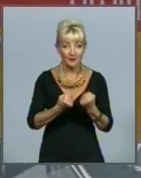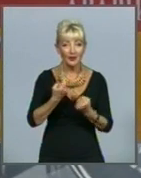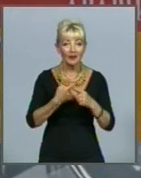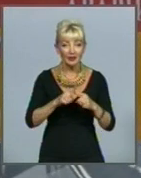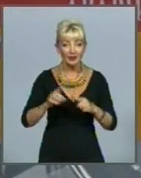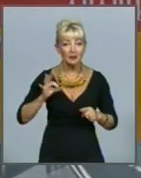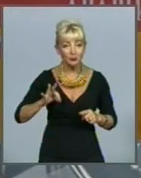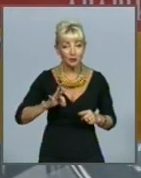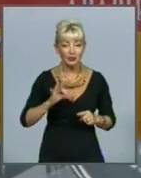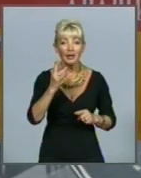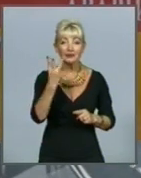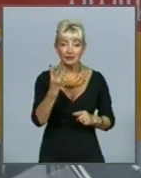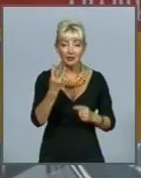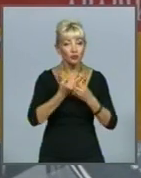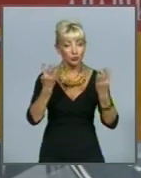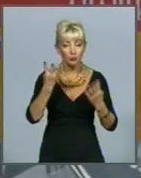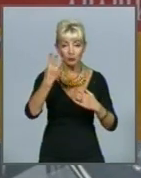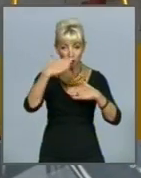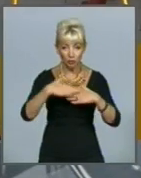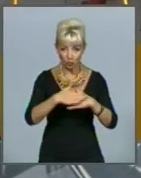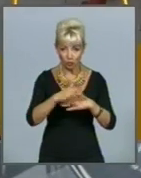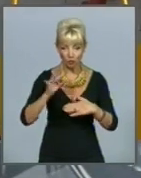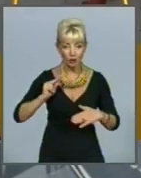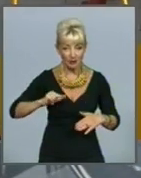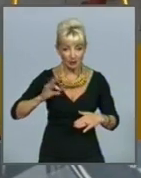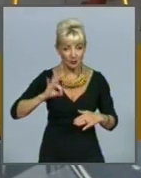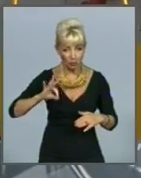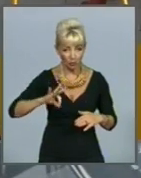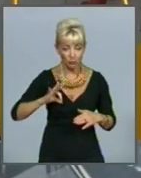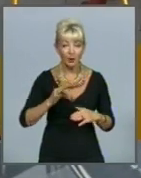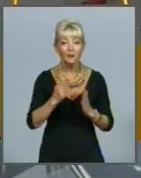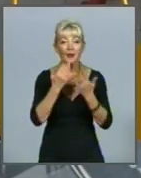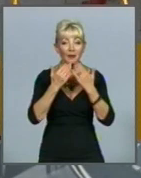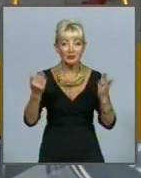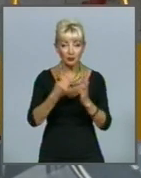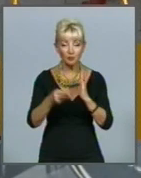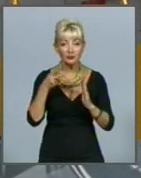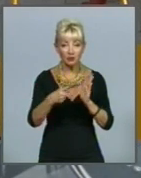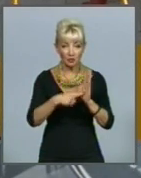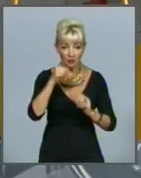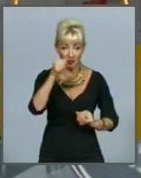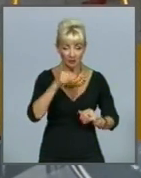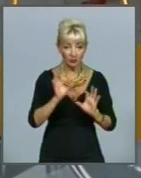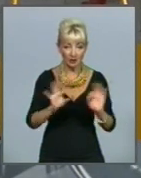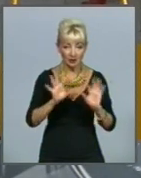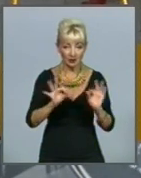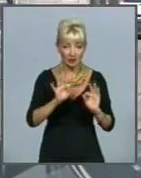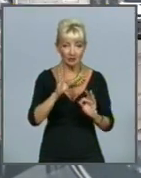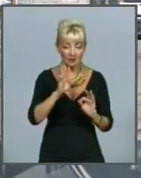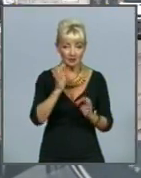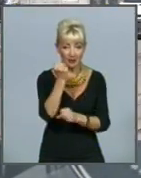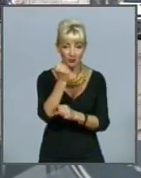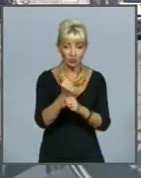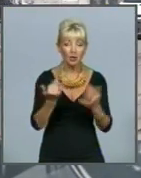вночі. Востаннє нові автомобілі для підприємства придбали у 2006 році, розповідають комунальники. Наразі ж